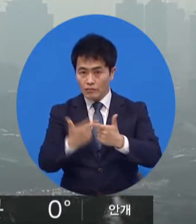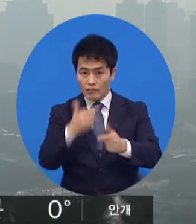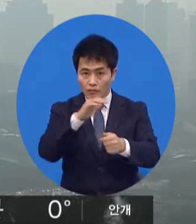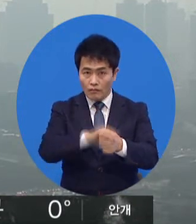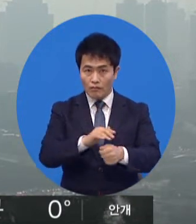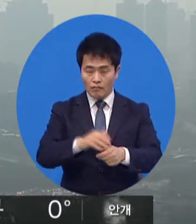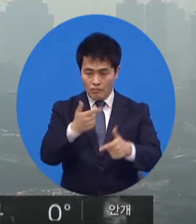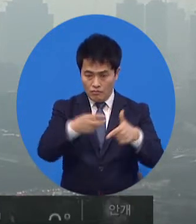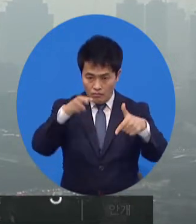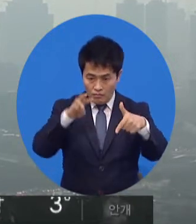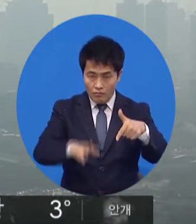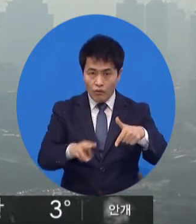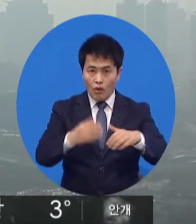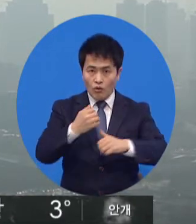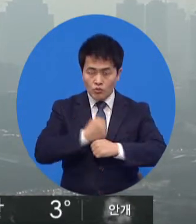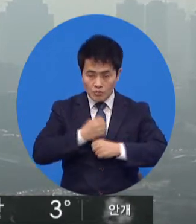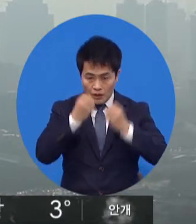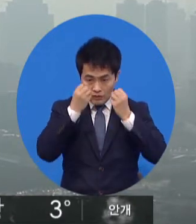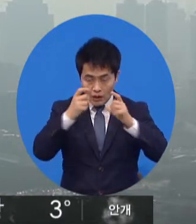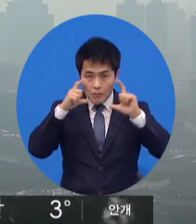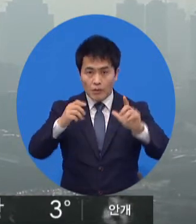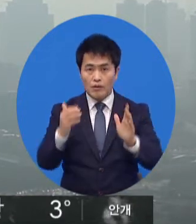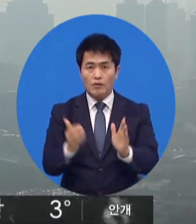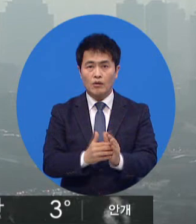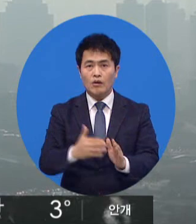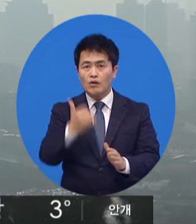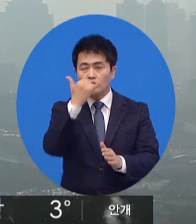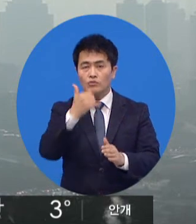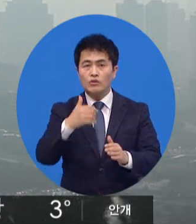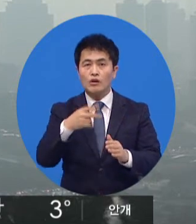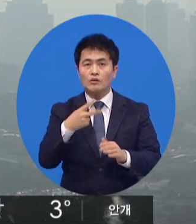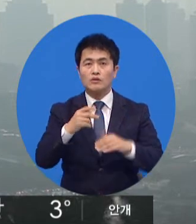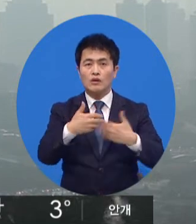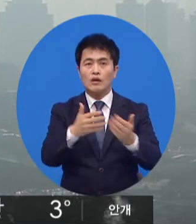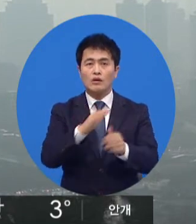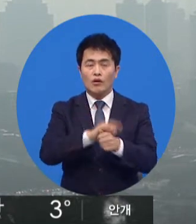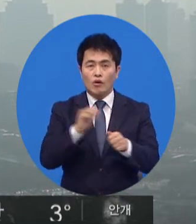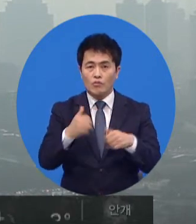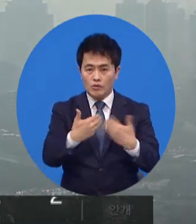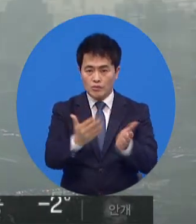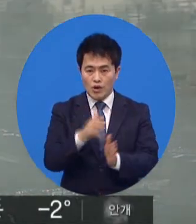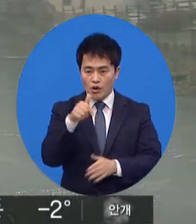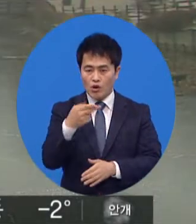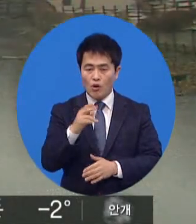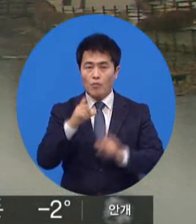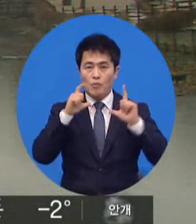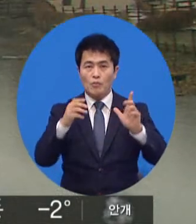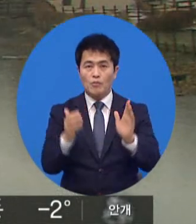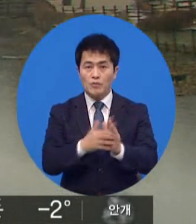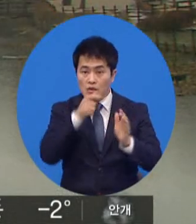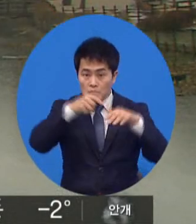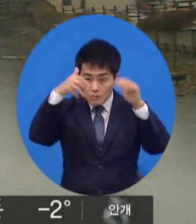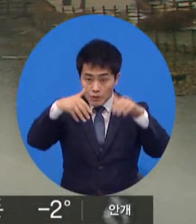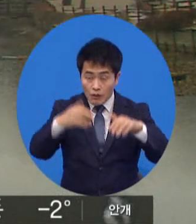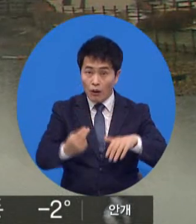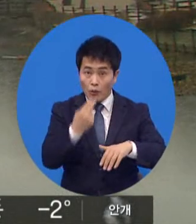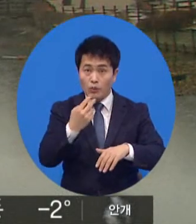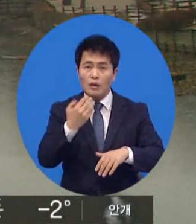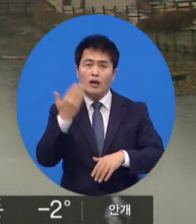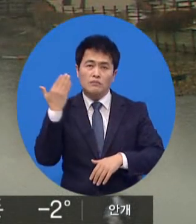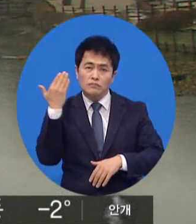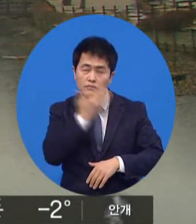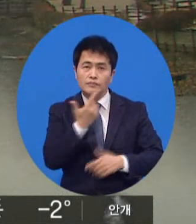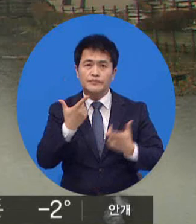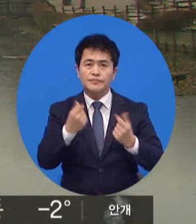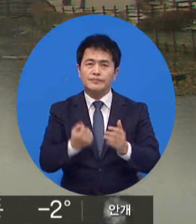경남 또 인천에는 주의보가 새롭게 내려졌고요. 충남과 전북에는 경보가 발령 중입니다. 비가 와야 공기질이 한결 나아질